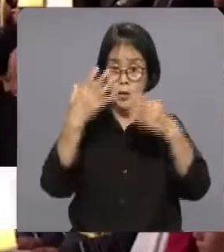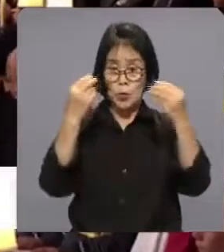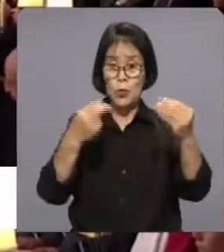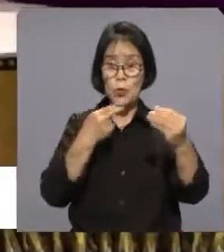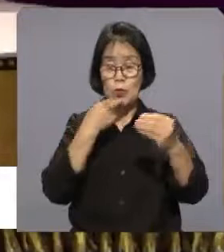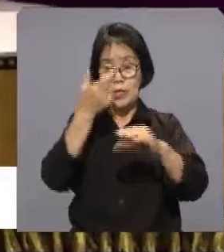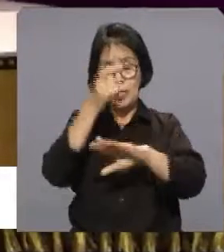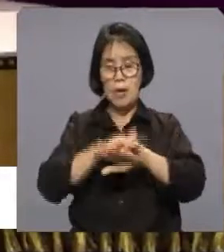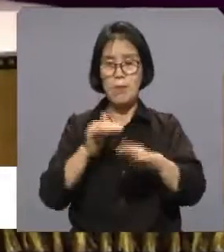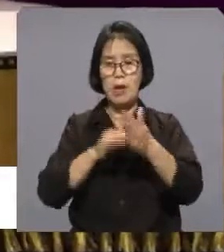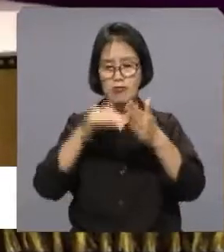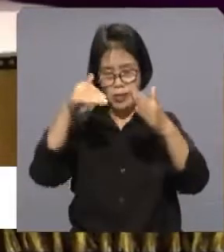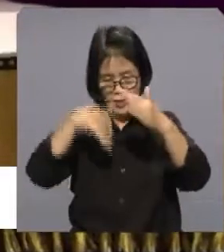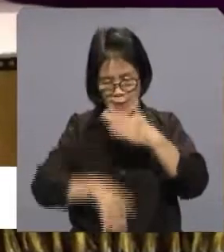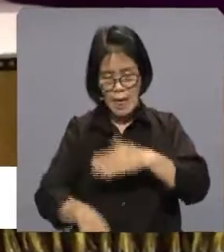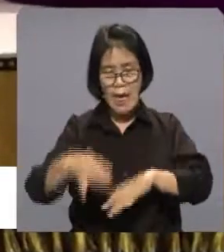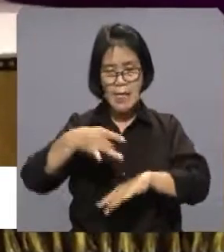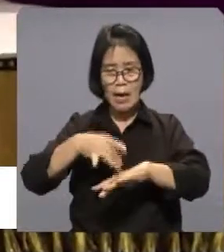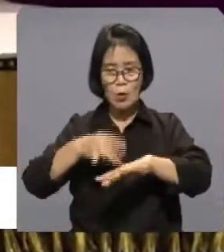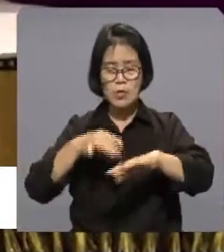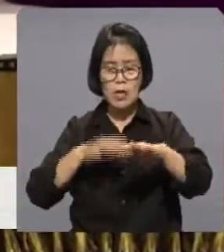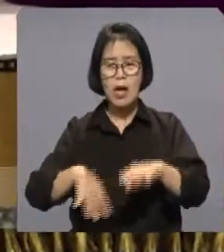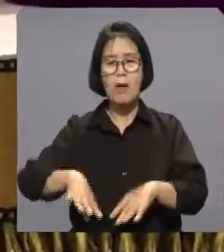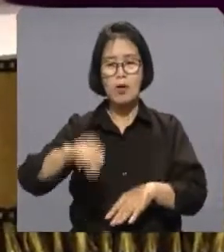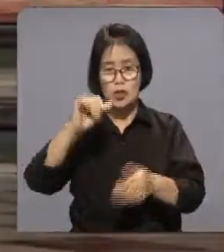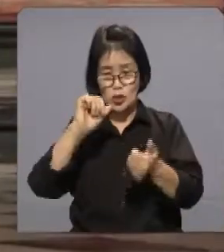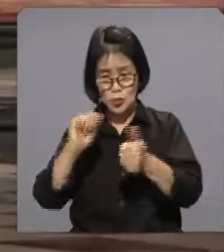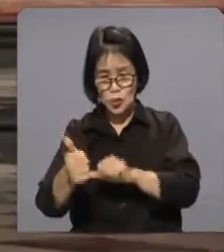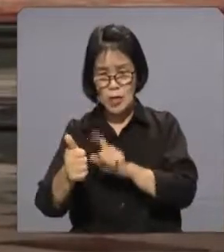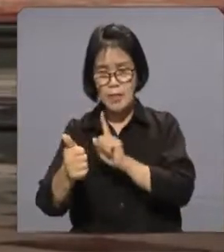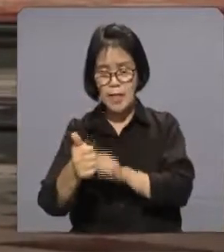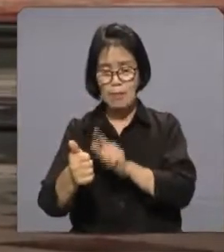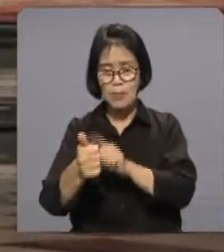후 지하 납골당으로 내려져 먼저 세상을 떠난